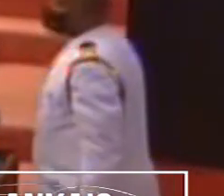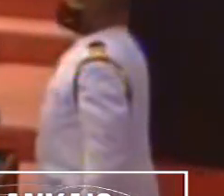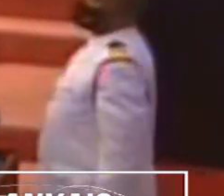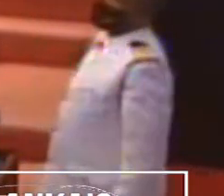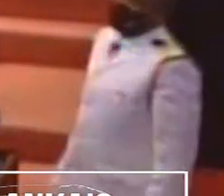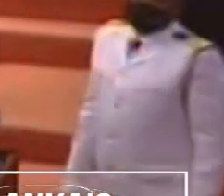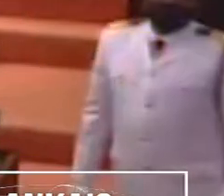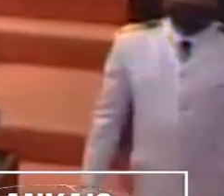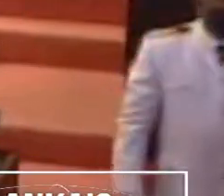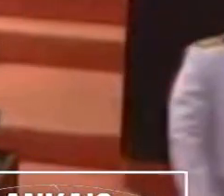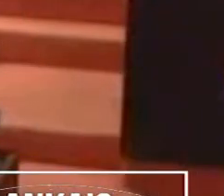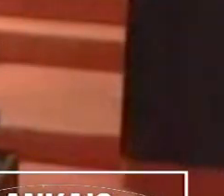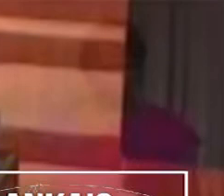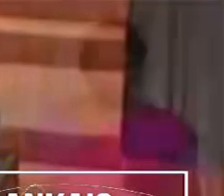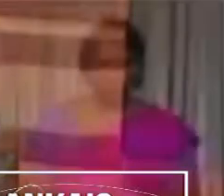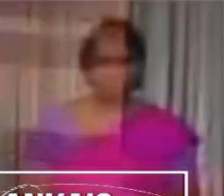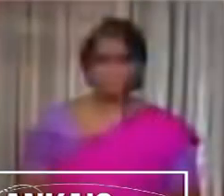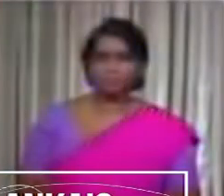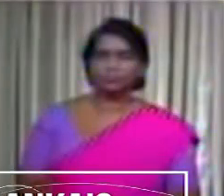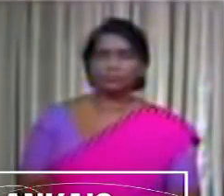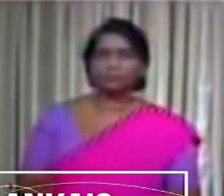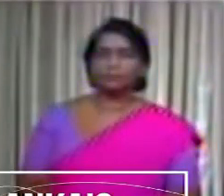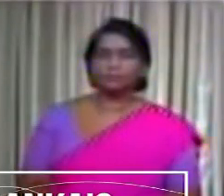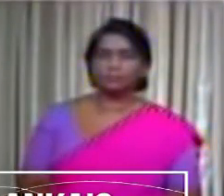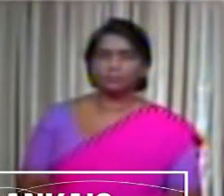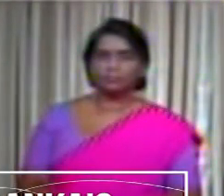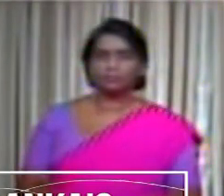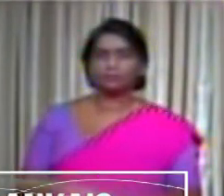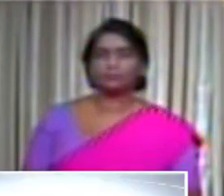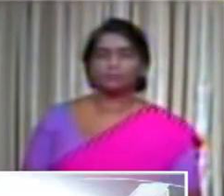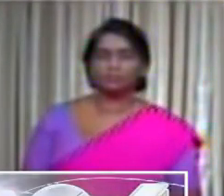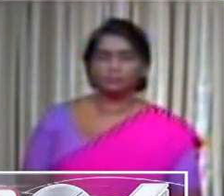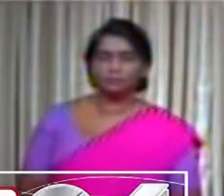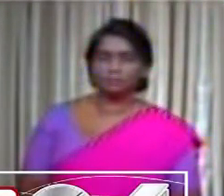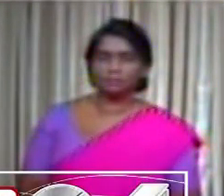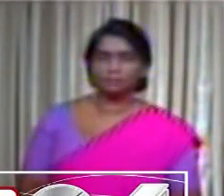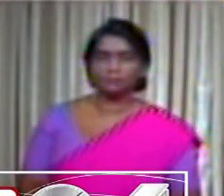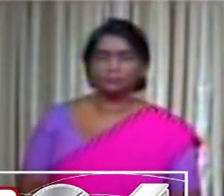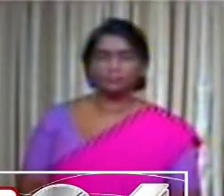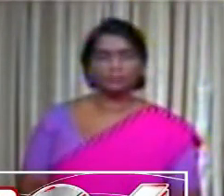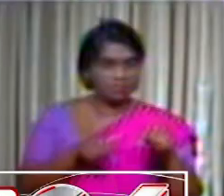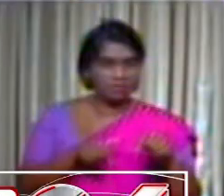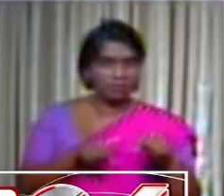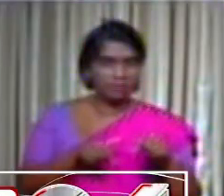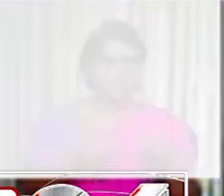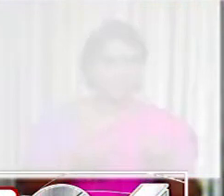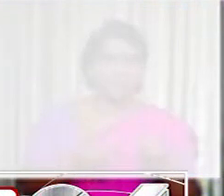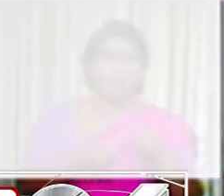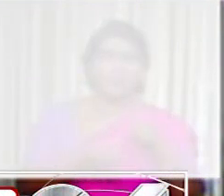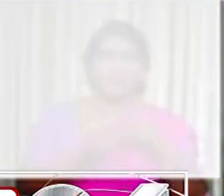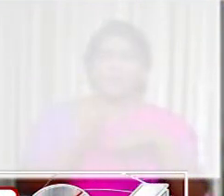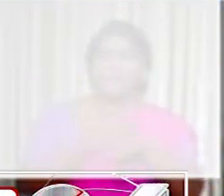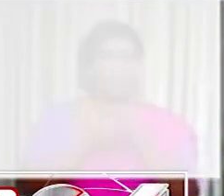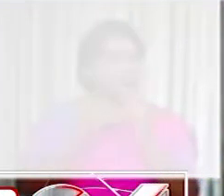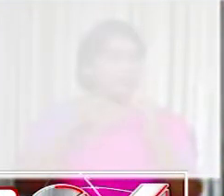the expenditure heads for the Ministry of Education and the State Ministry of Women and Child Development dominated proceedings. ප්‍රාථමික